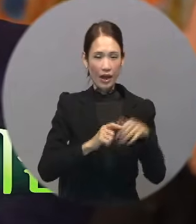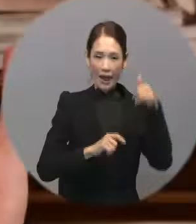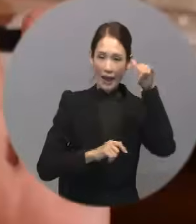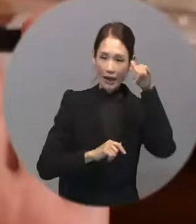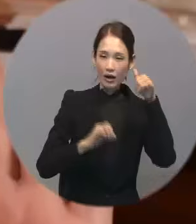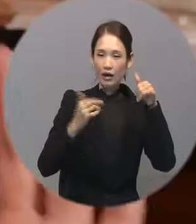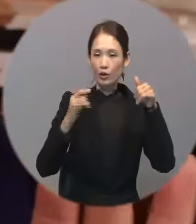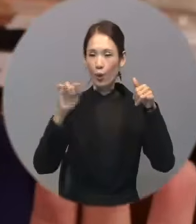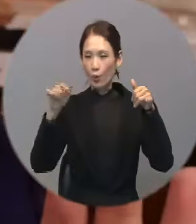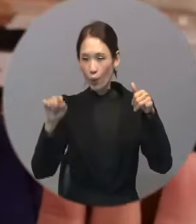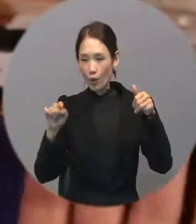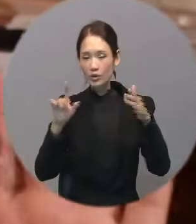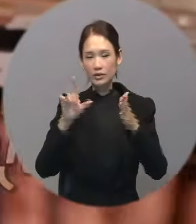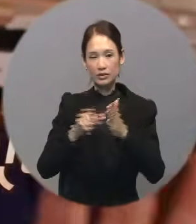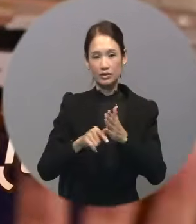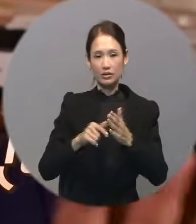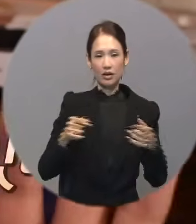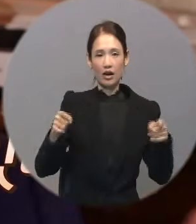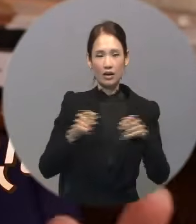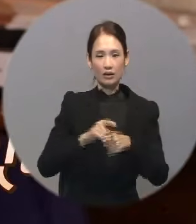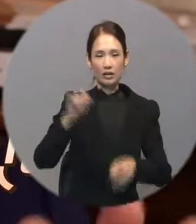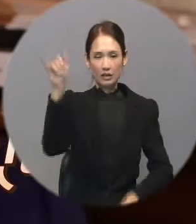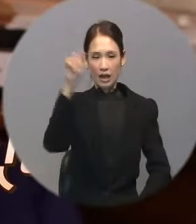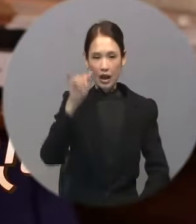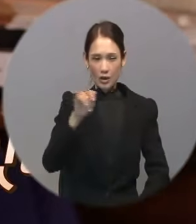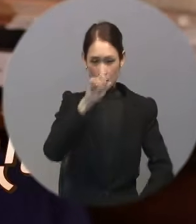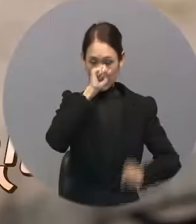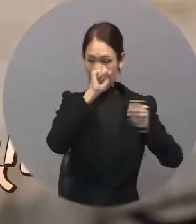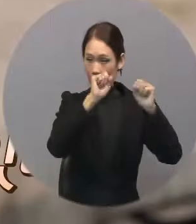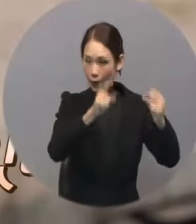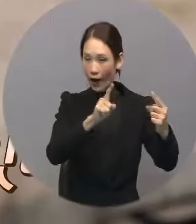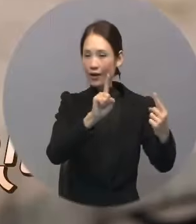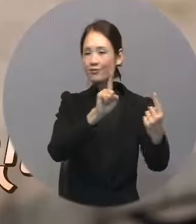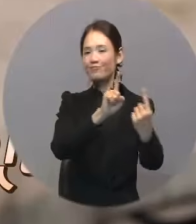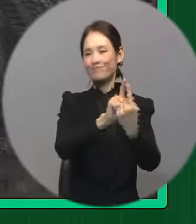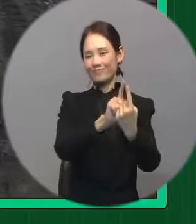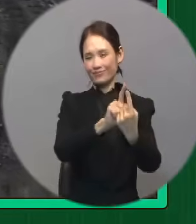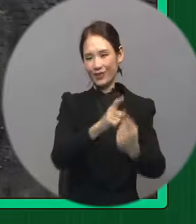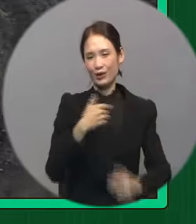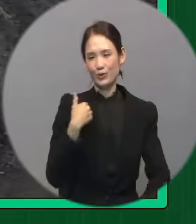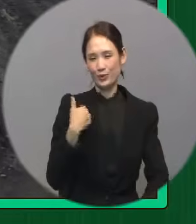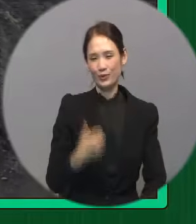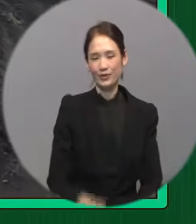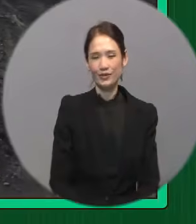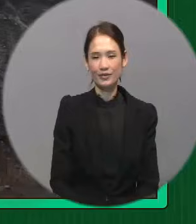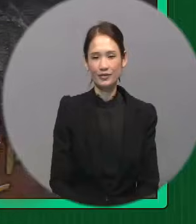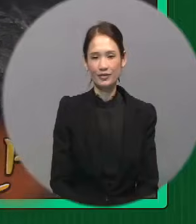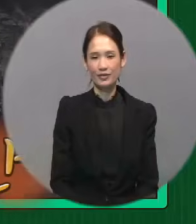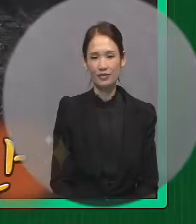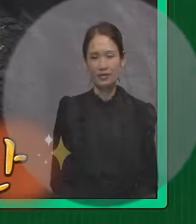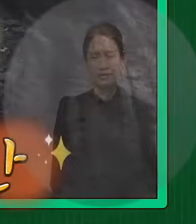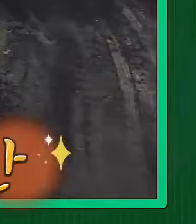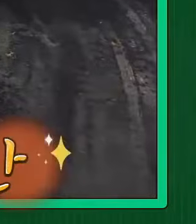우리는 한반도는 다시 오지 않을 기회를 맞이할 수도 있다. 이게